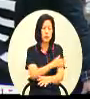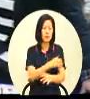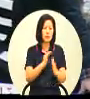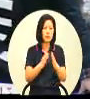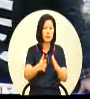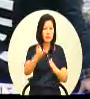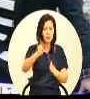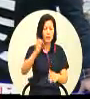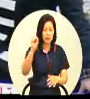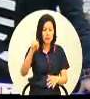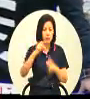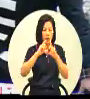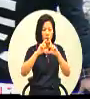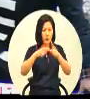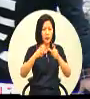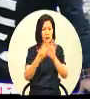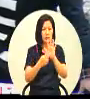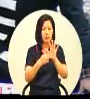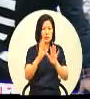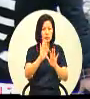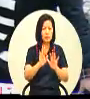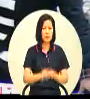席，因为这个物件啊，